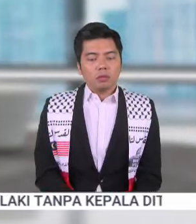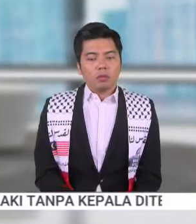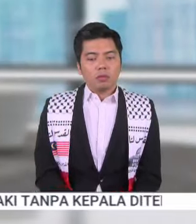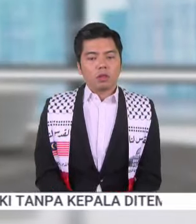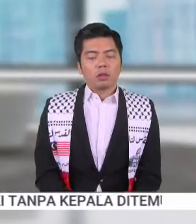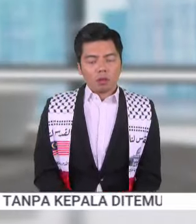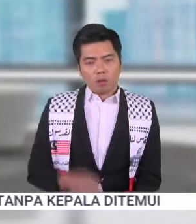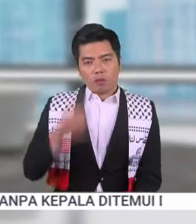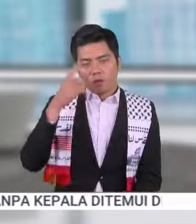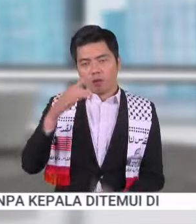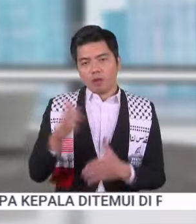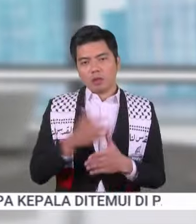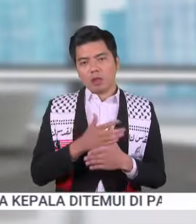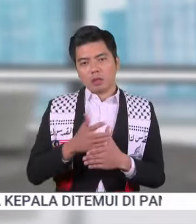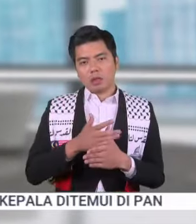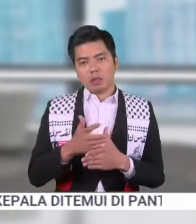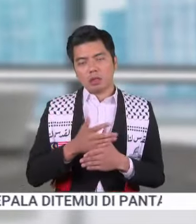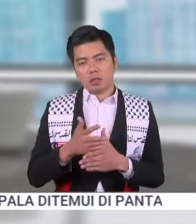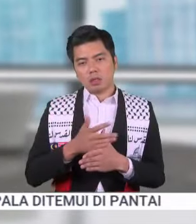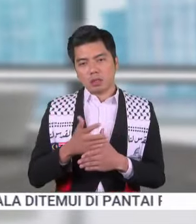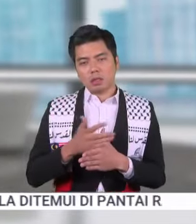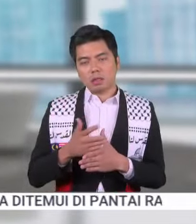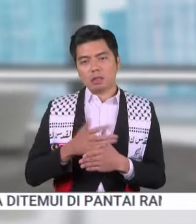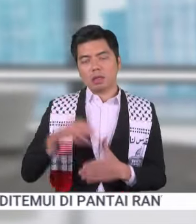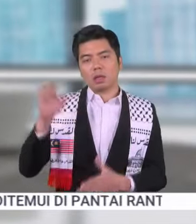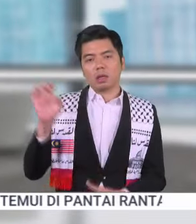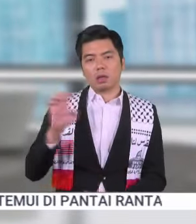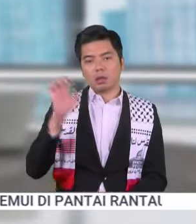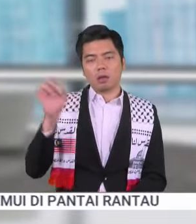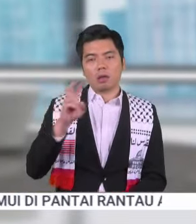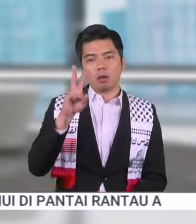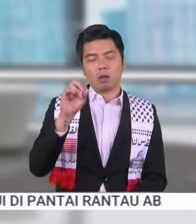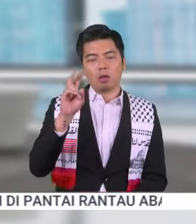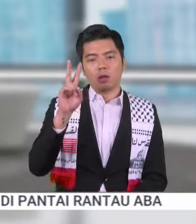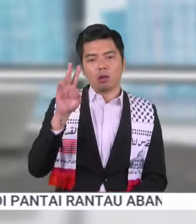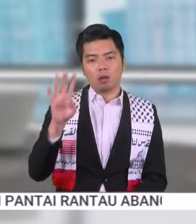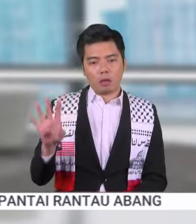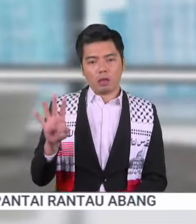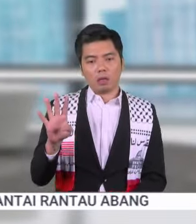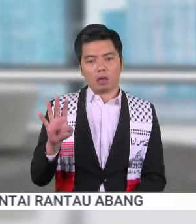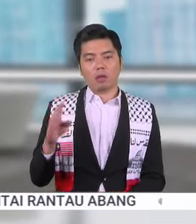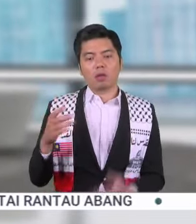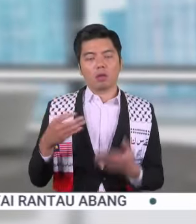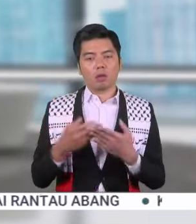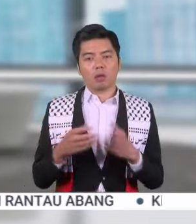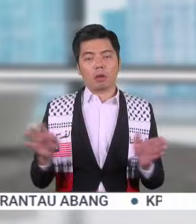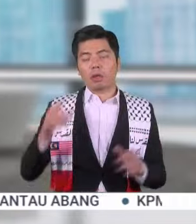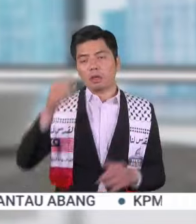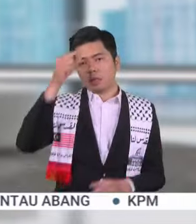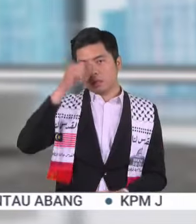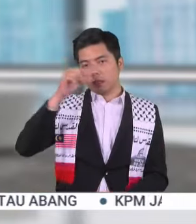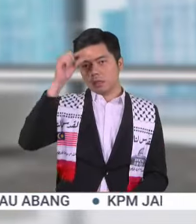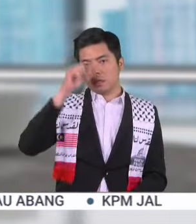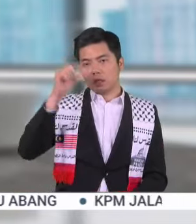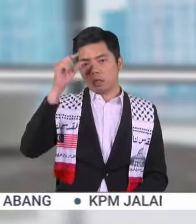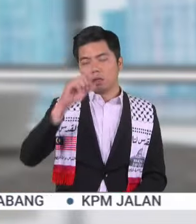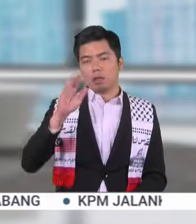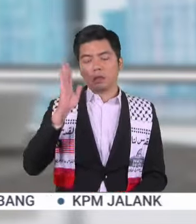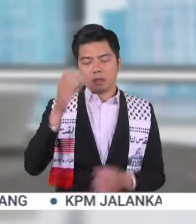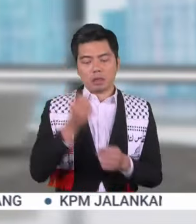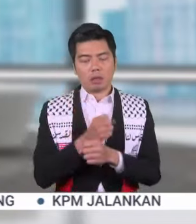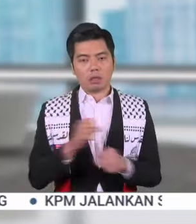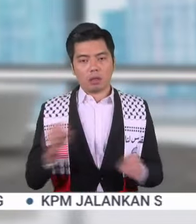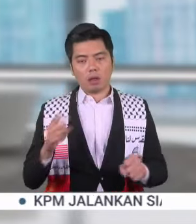Sedikit perkembangan sukan kejohanan senior Eropah ALCA 2024 dan Piala Eropah terbuka di Athens, Greece akan jadi medan